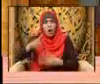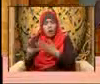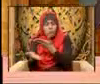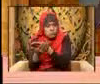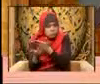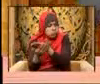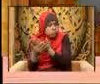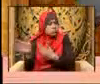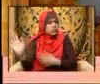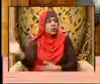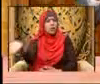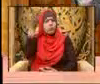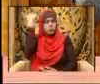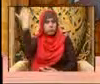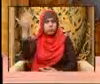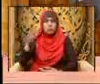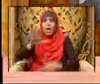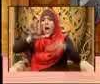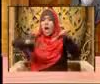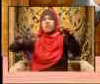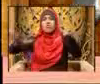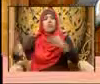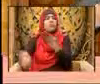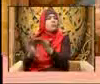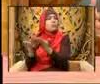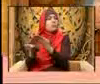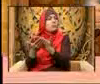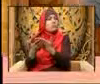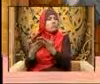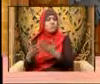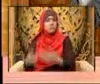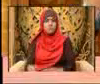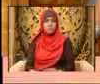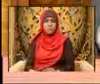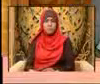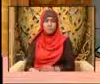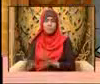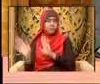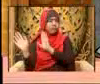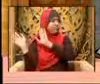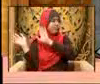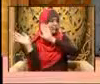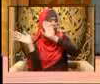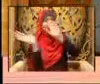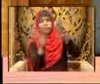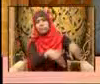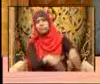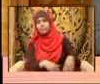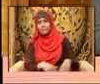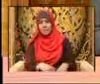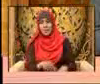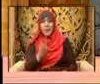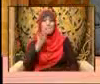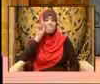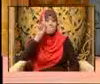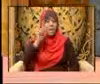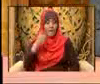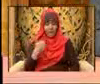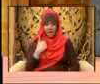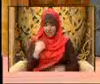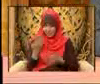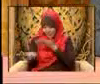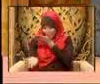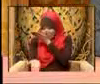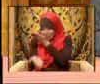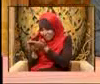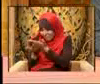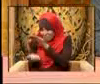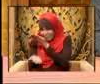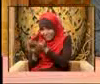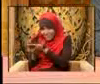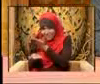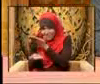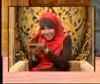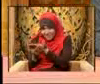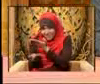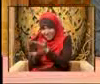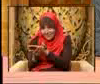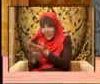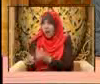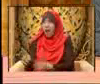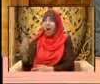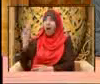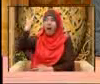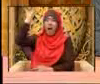والذين يعبدون الأشياء، هؤلاء تعسوا في هذه الحياة. ولكن الذي ولله العزة